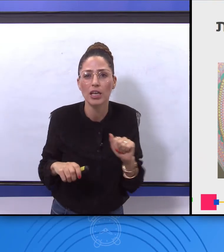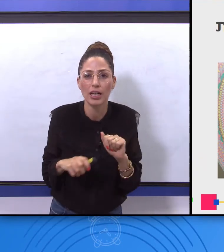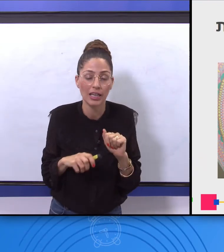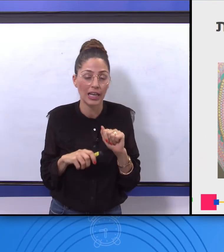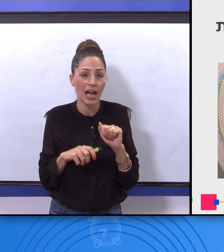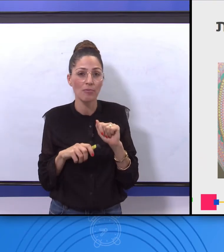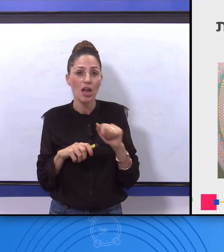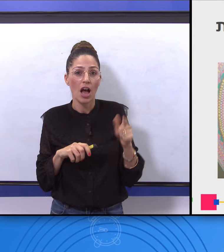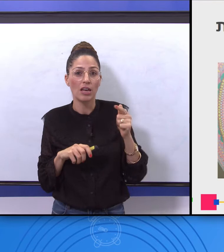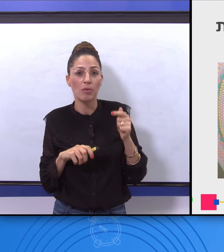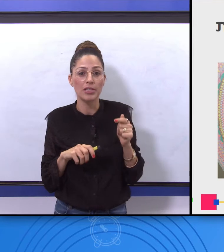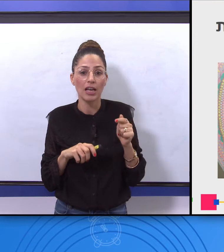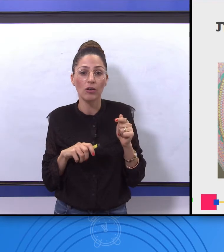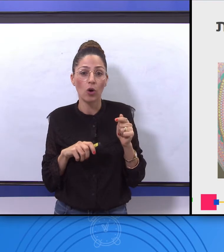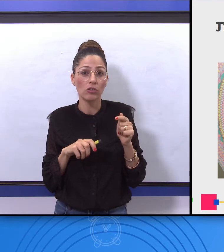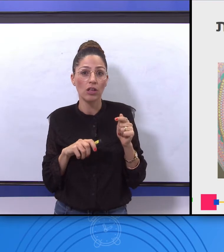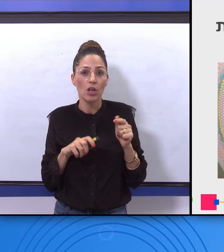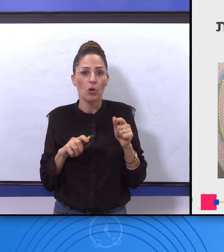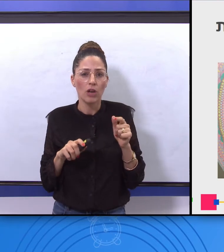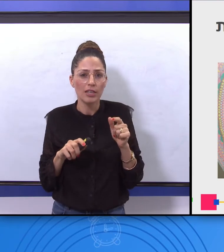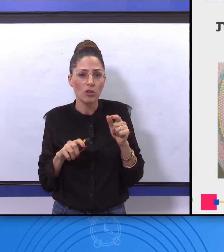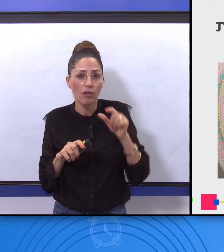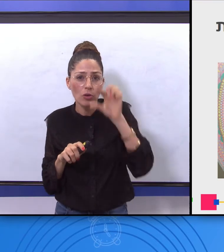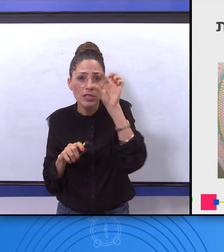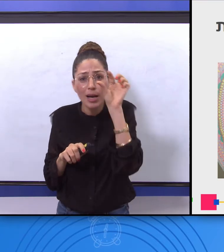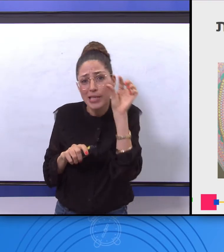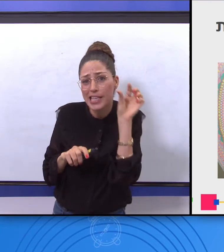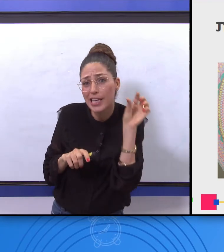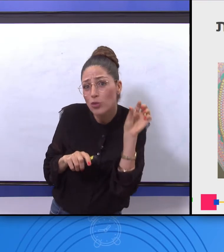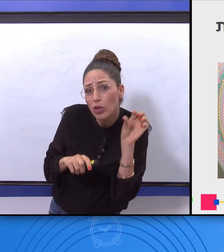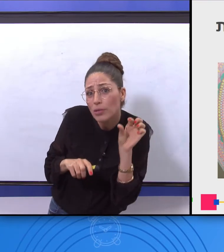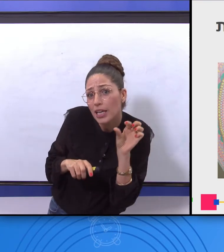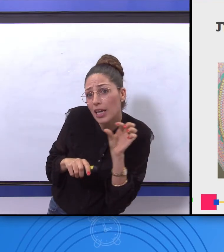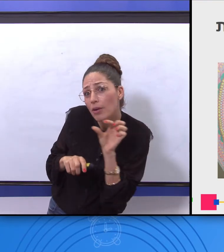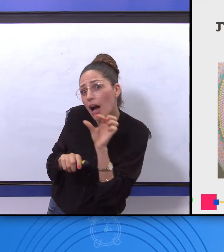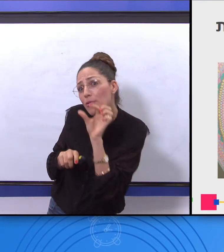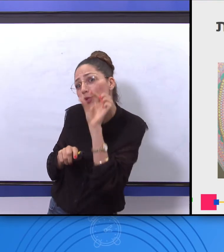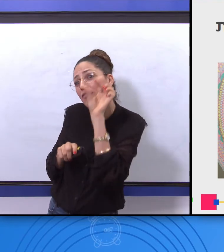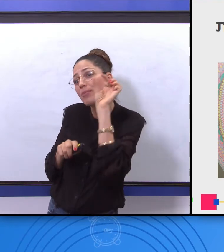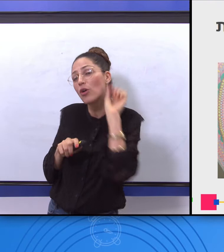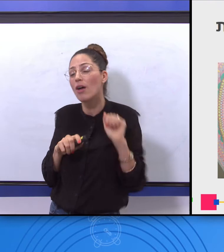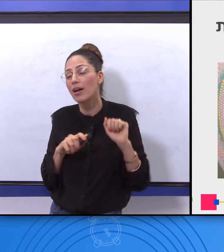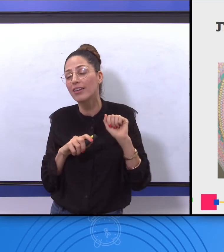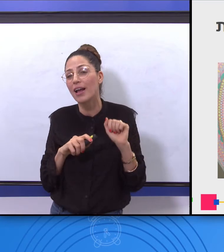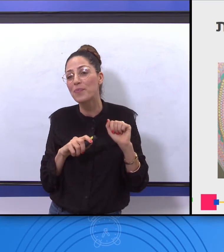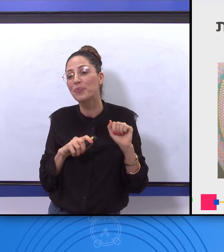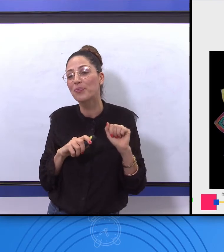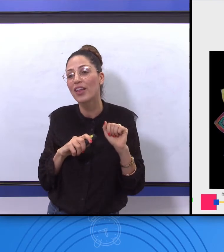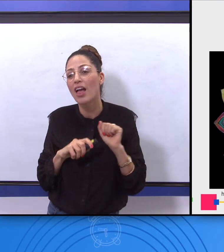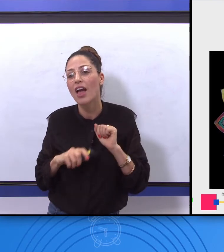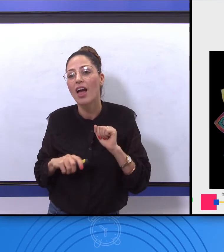יצורי כלאיים, אני ממליצה לראות. אולי ליצור אפילו איזה כמה זיקיתוקים קטנים ככה משולבים בתוך